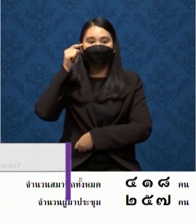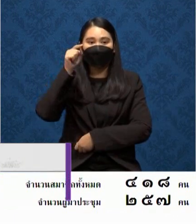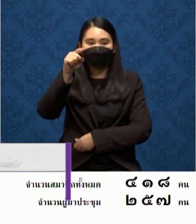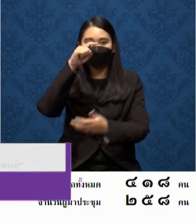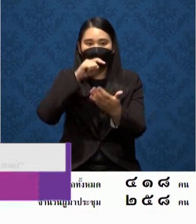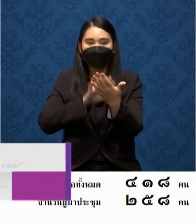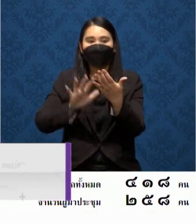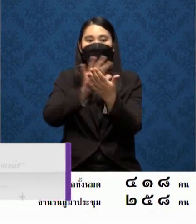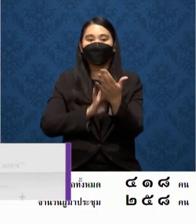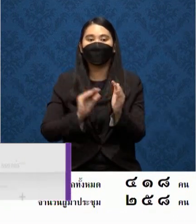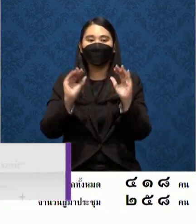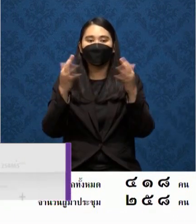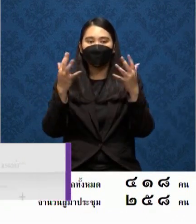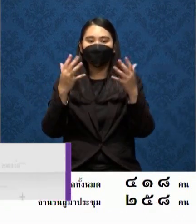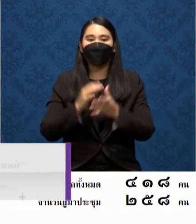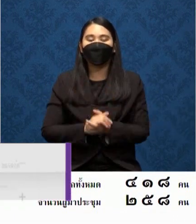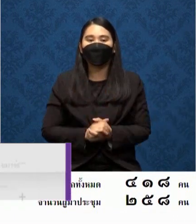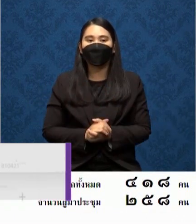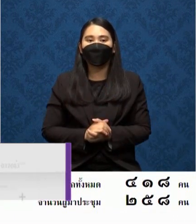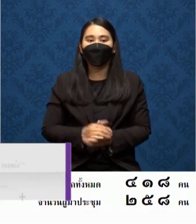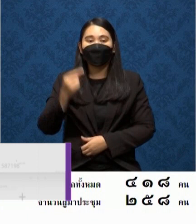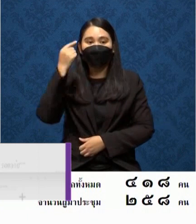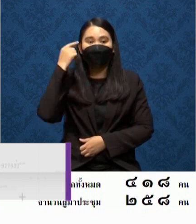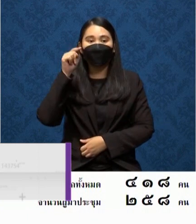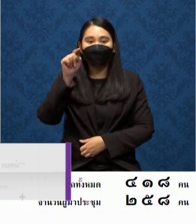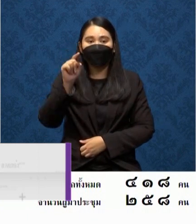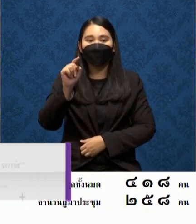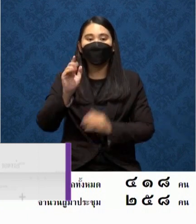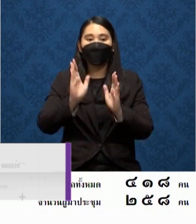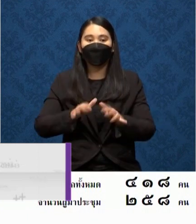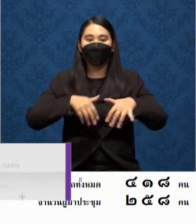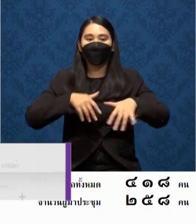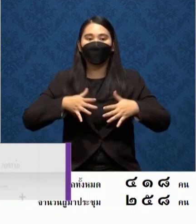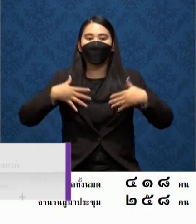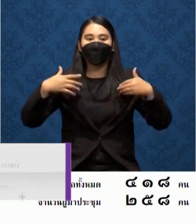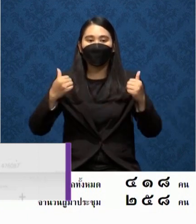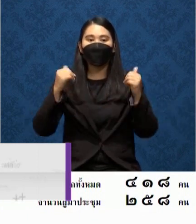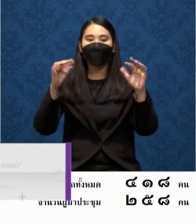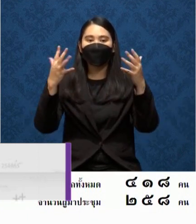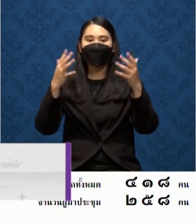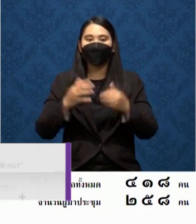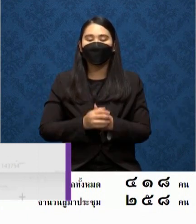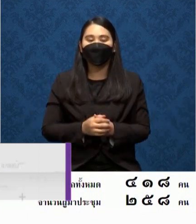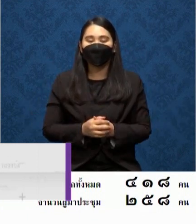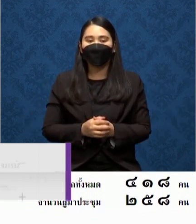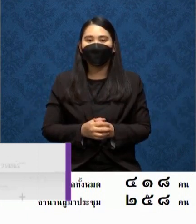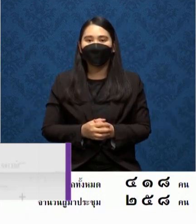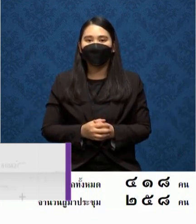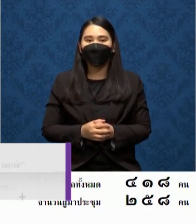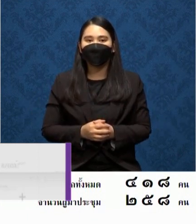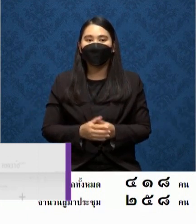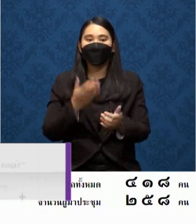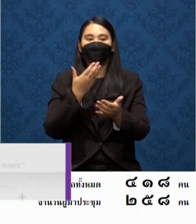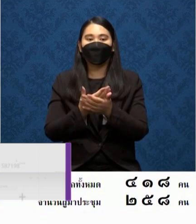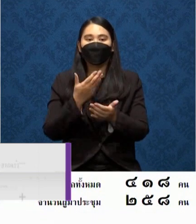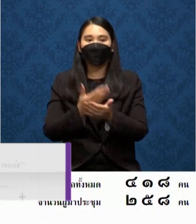ชาติและความผาสุกโดยรวมของประชาชนเป็นที่ตั้งมีการใช้จ่ายงบประม